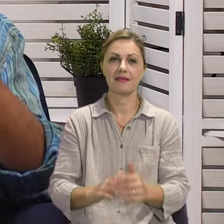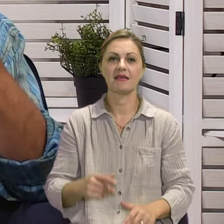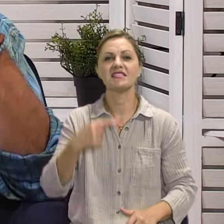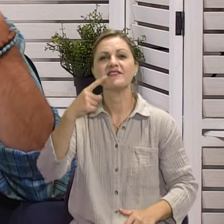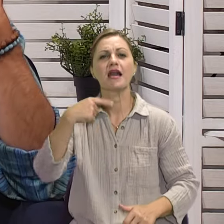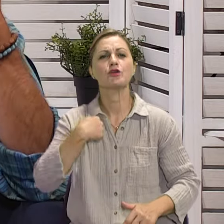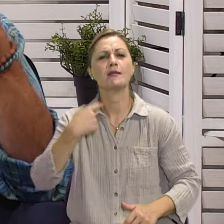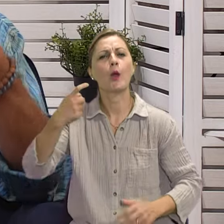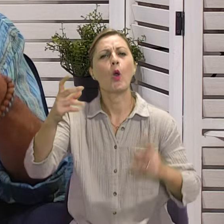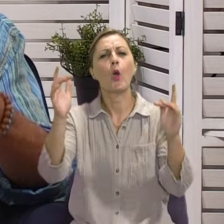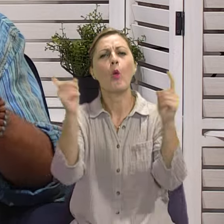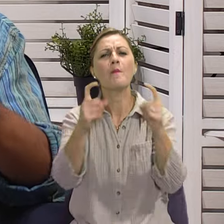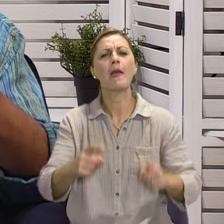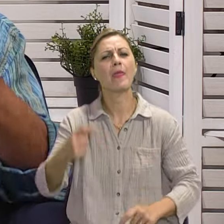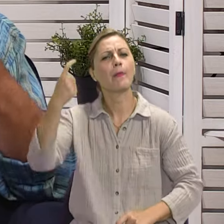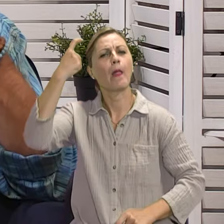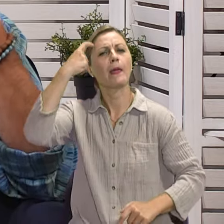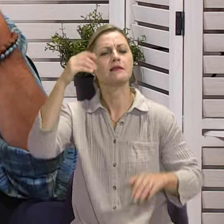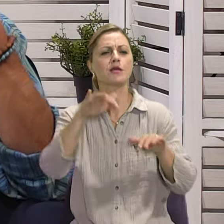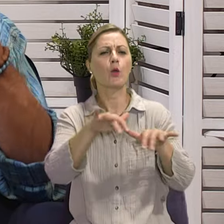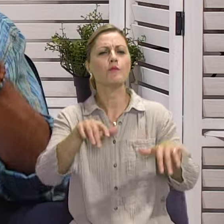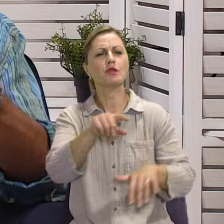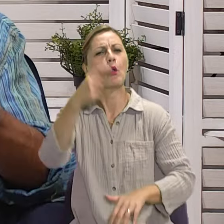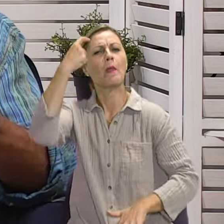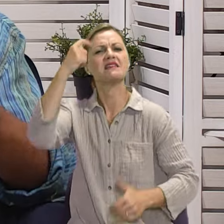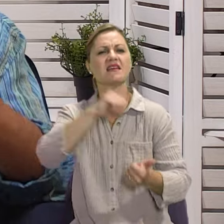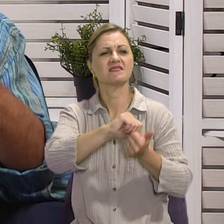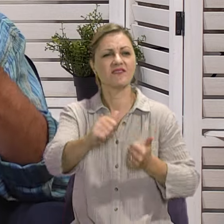treba probaviti neke stvari, koji treba ući